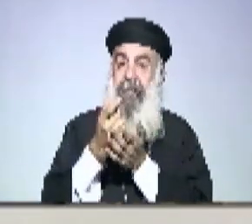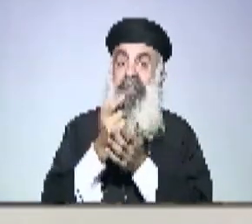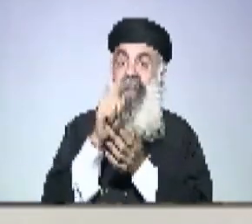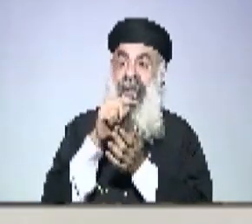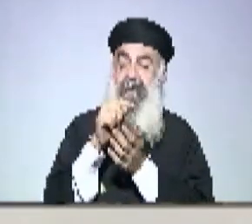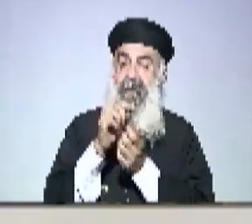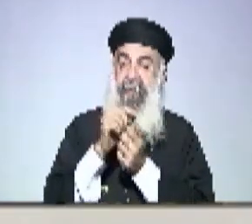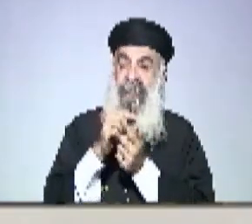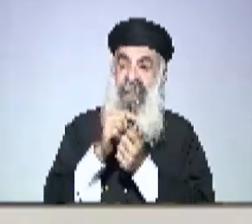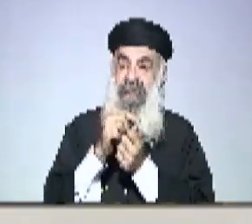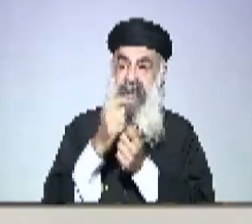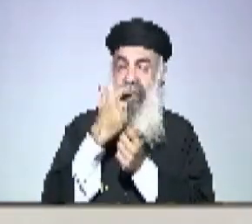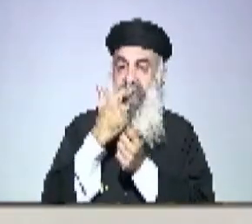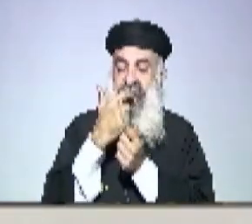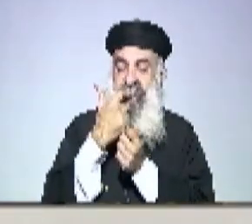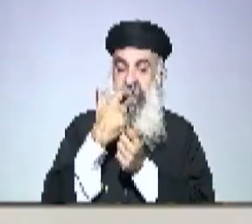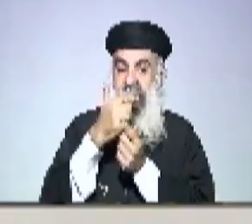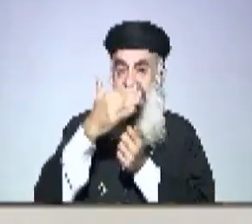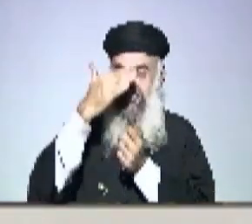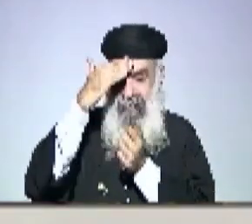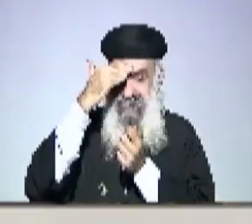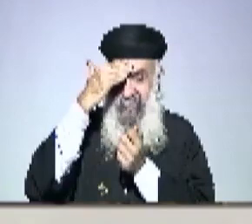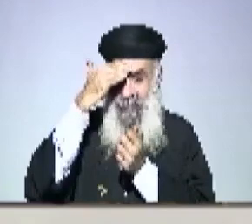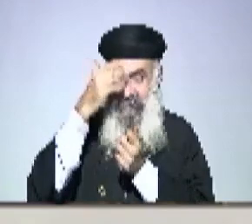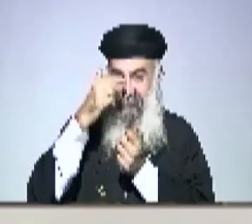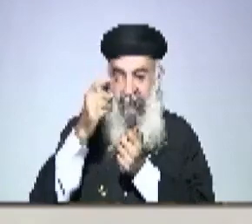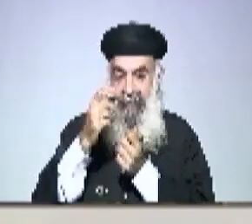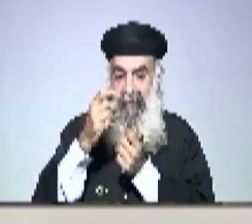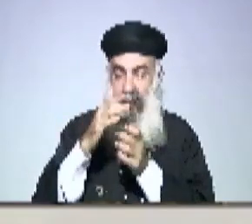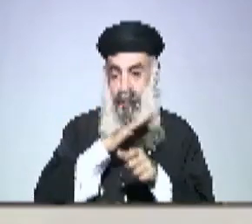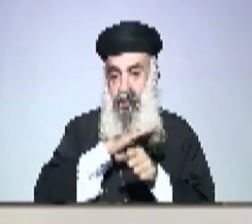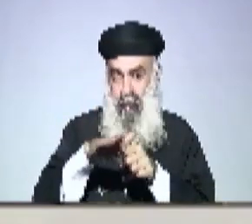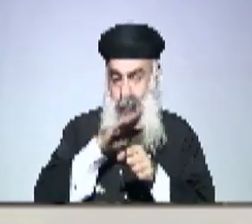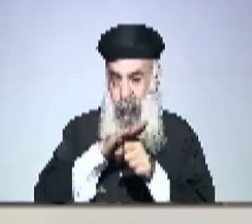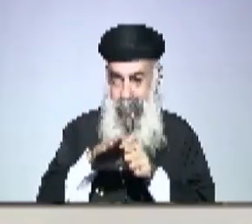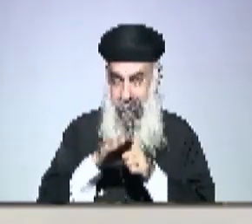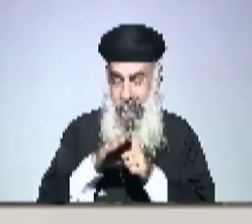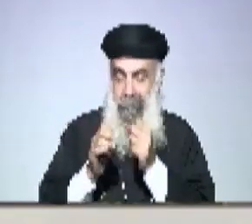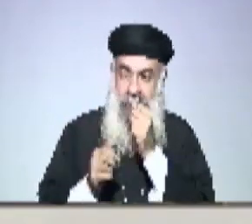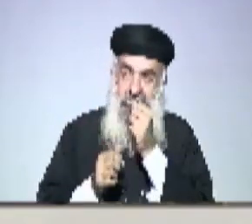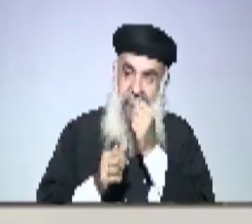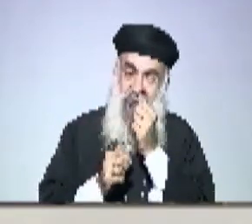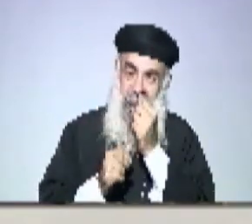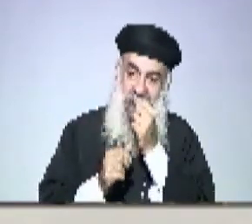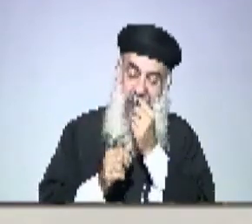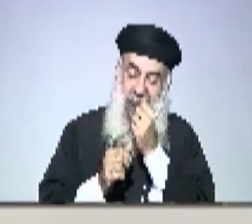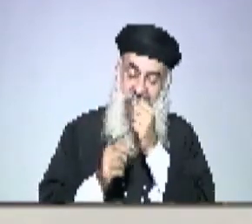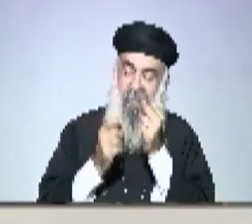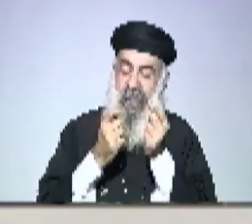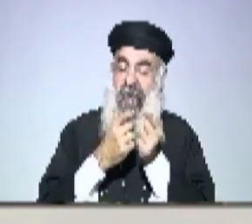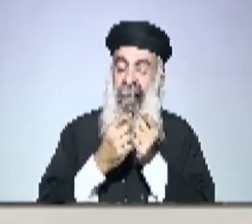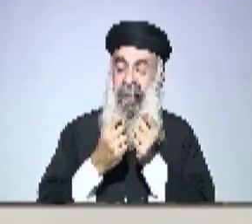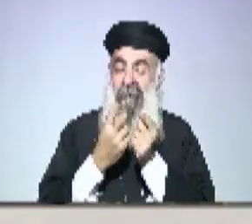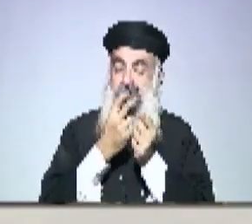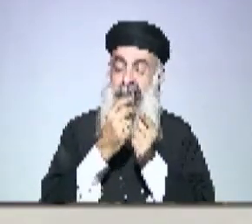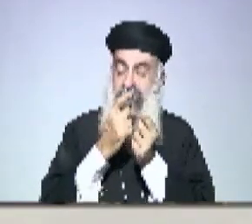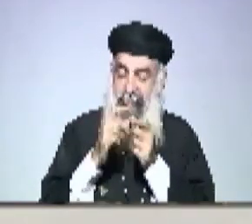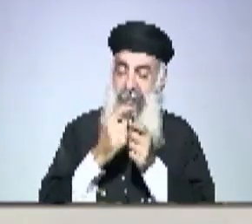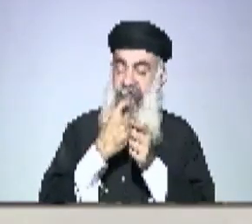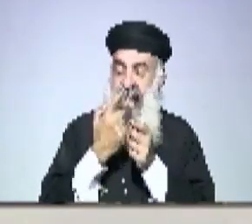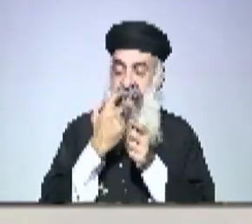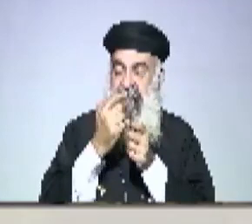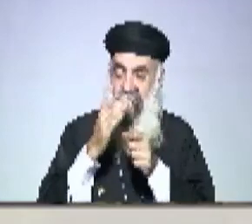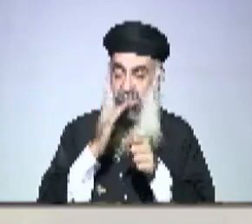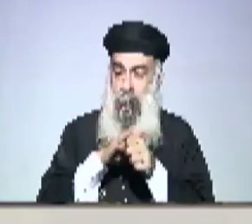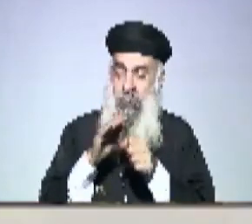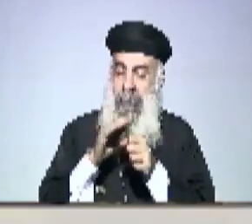الناروز ده مرد بيتكرر طول فتره احتفالنا بنارس اللي هو راس السنه الابطيه لكن بنقولها